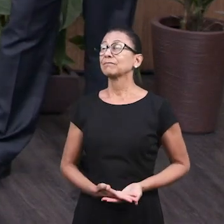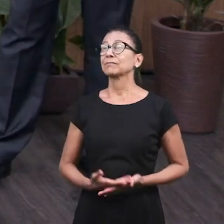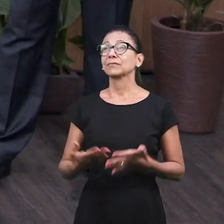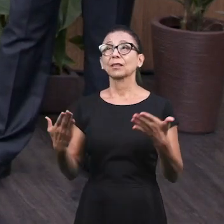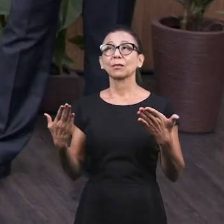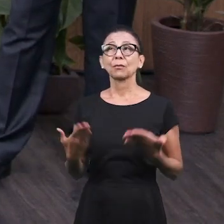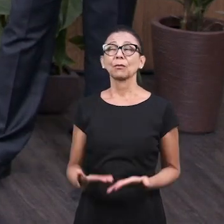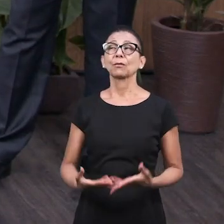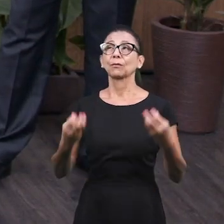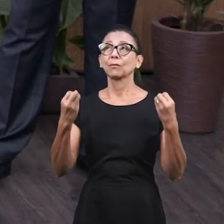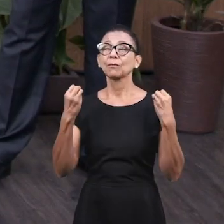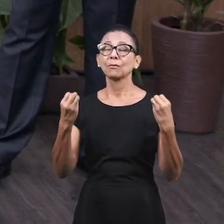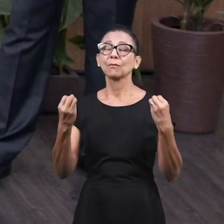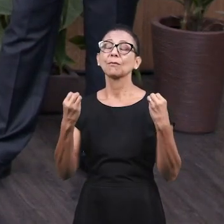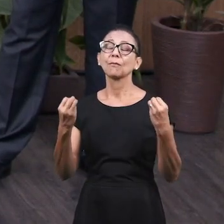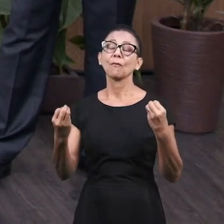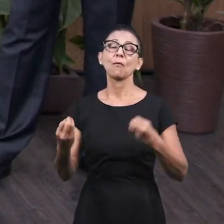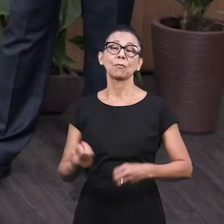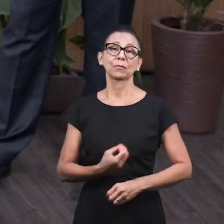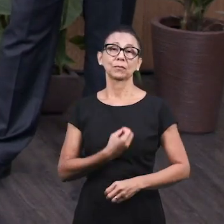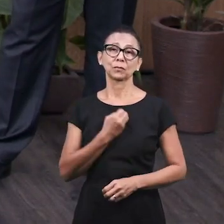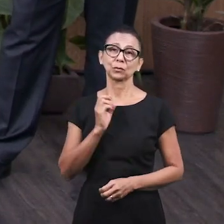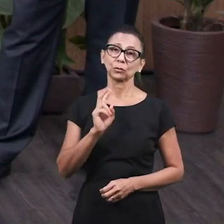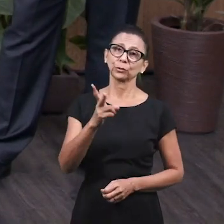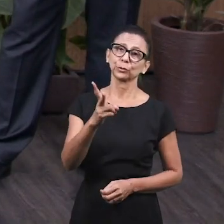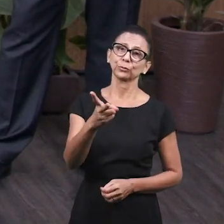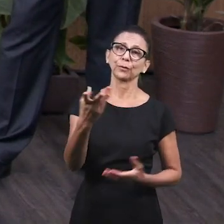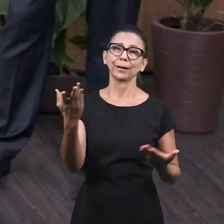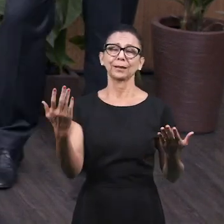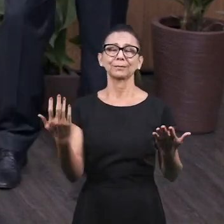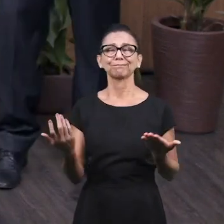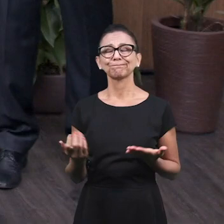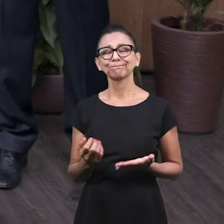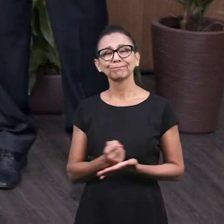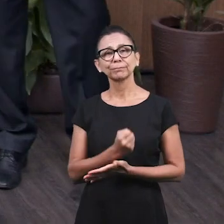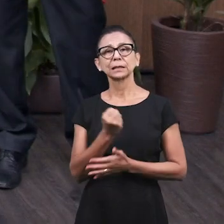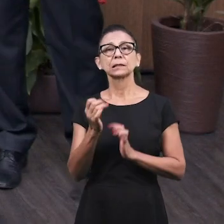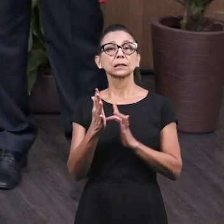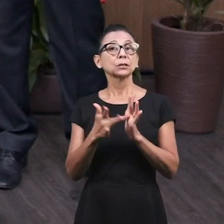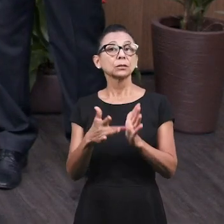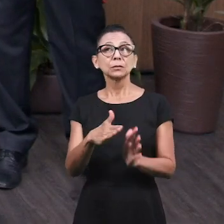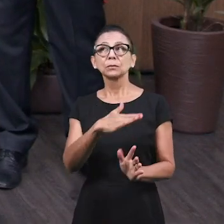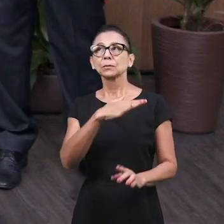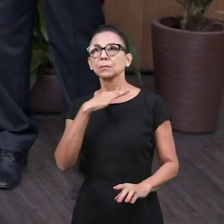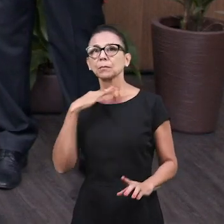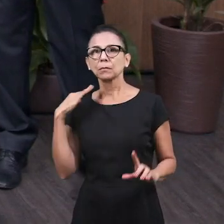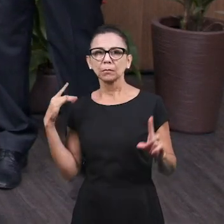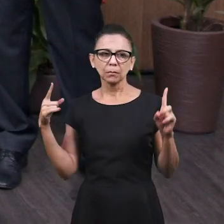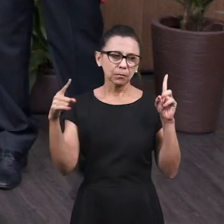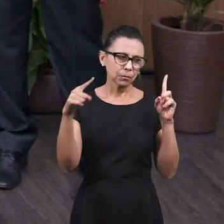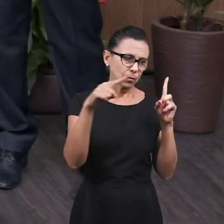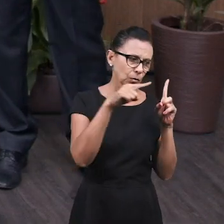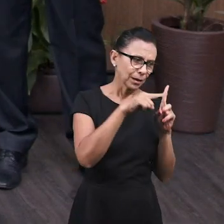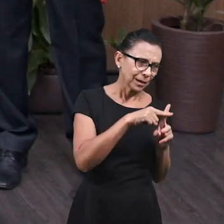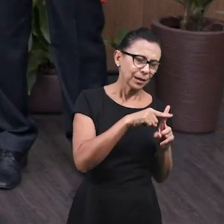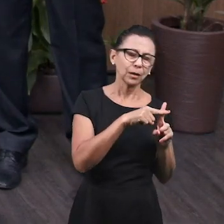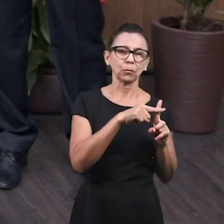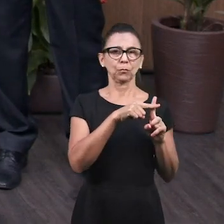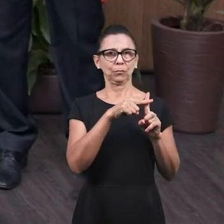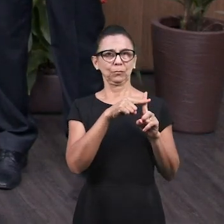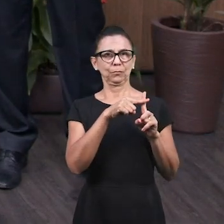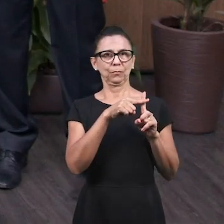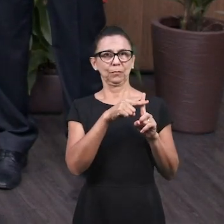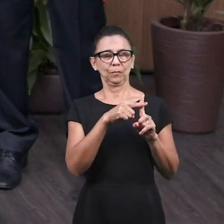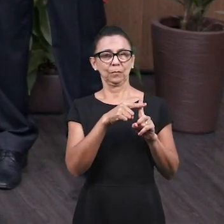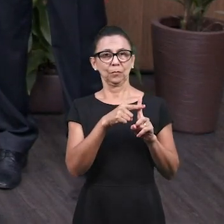они были в шоке. И не только они, но и все другие,